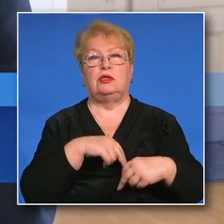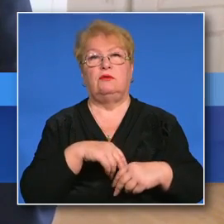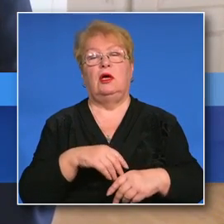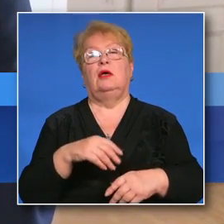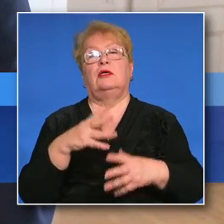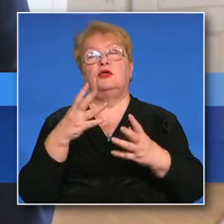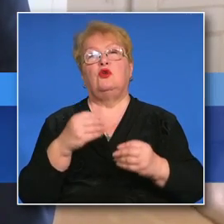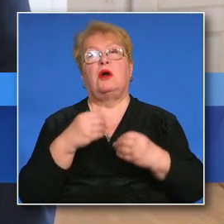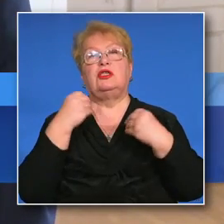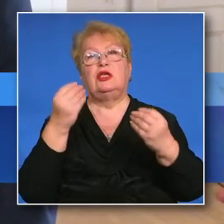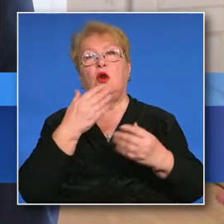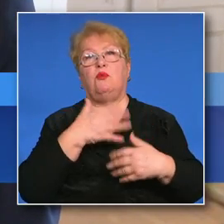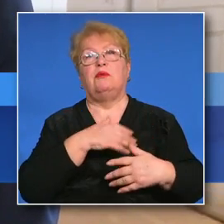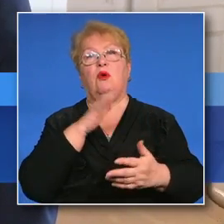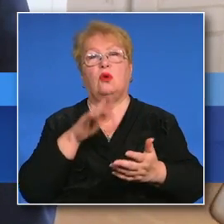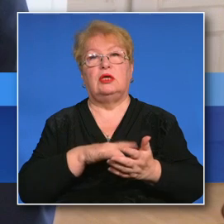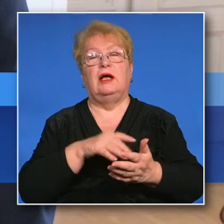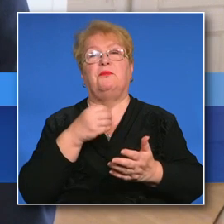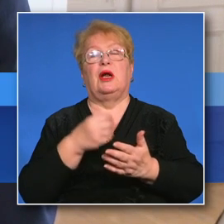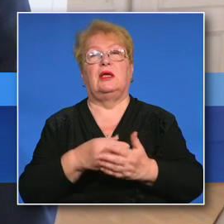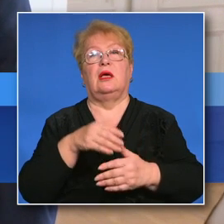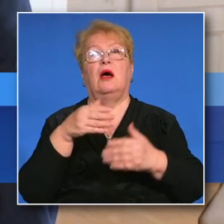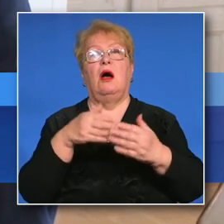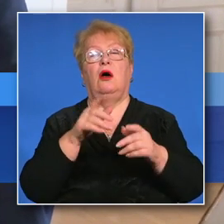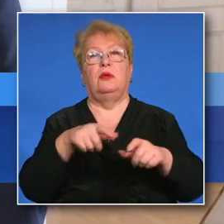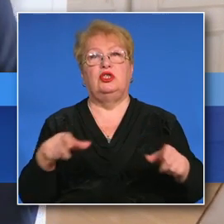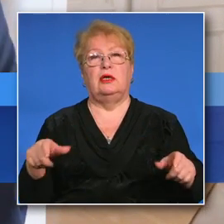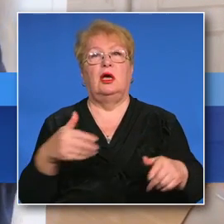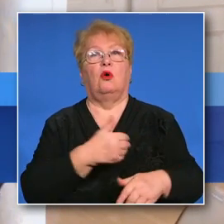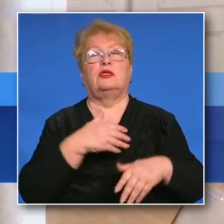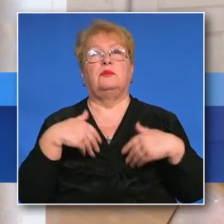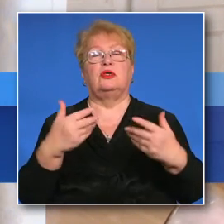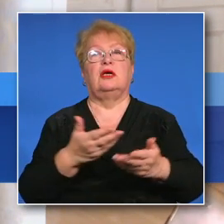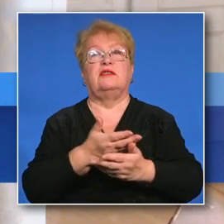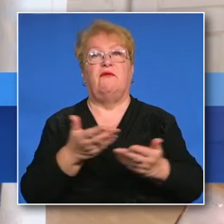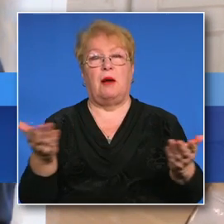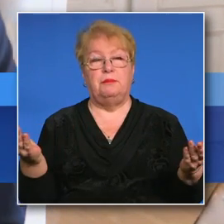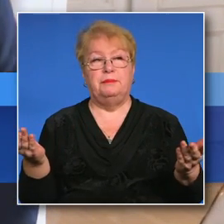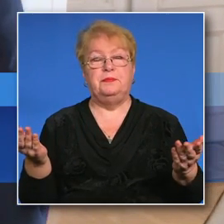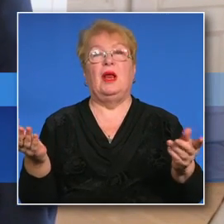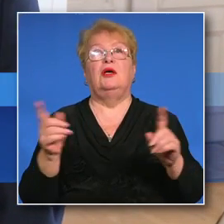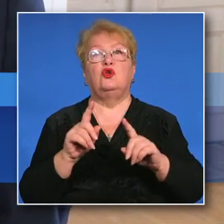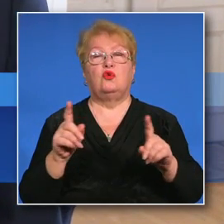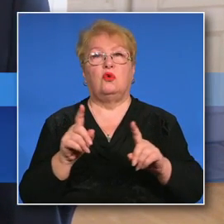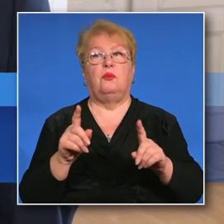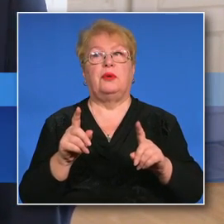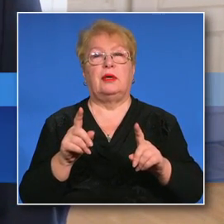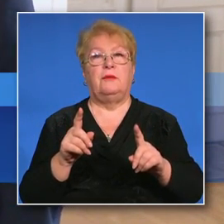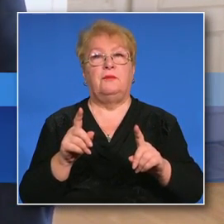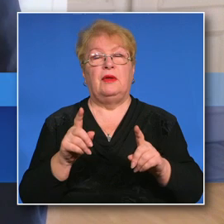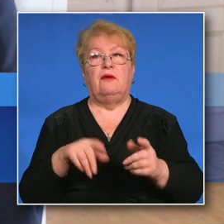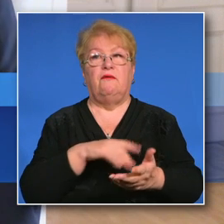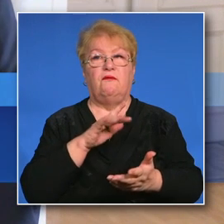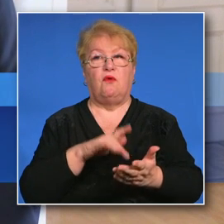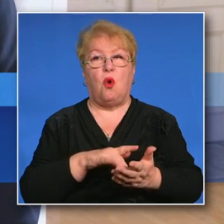любимый город! С днем рождения, дорогие гомельчане! Хочется пожелать вам, чтобы в городе